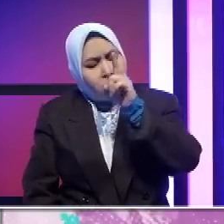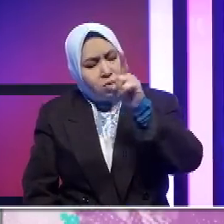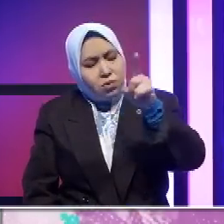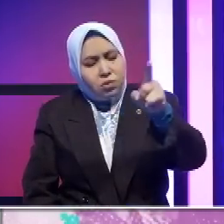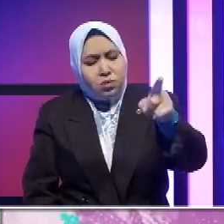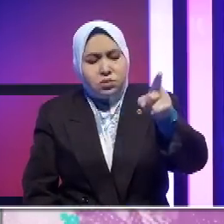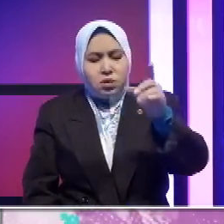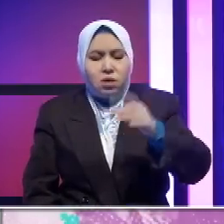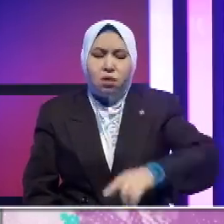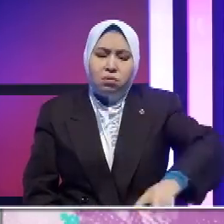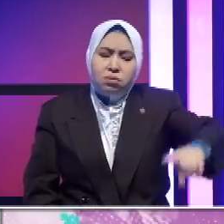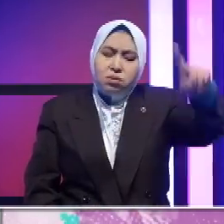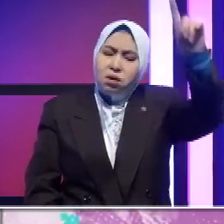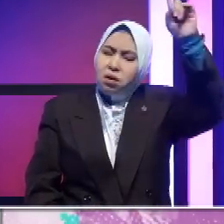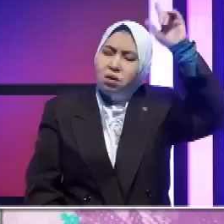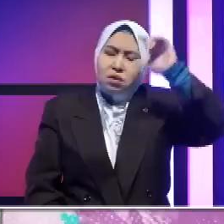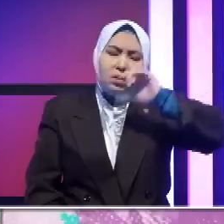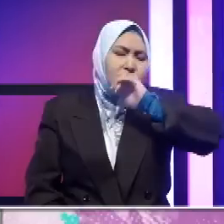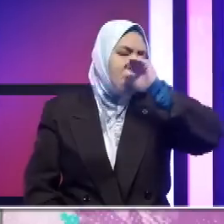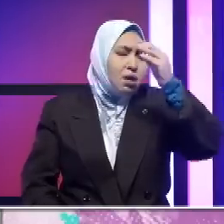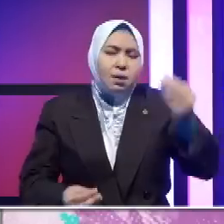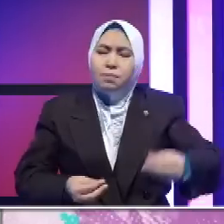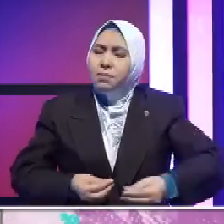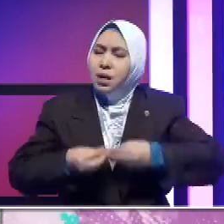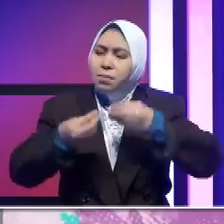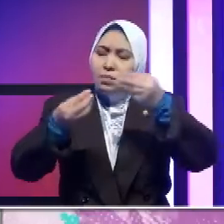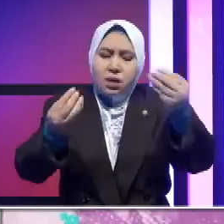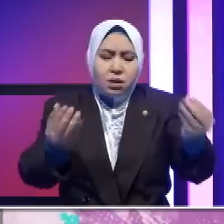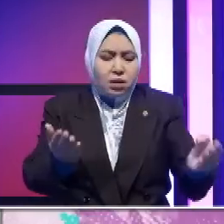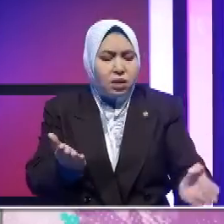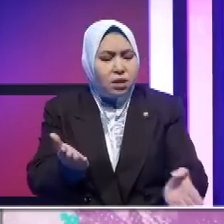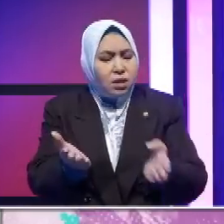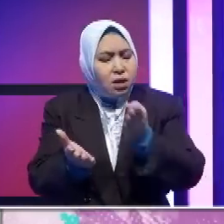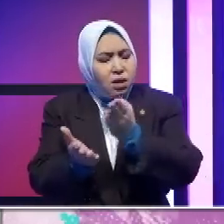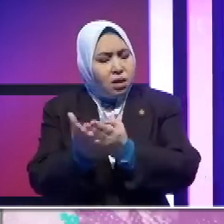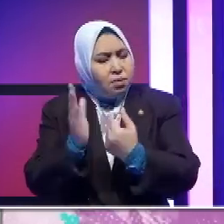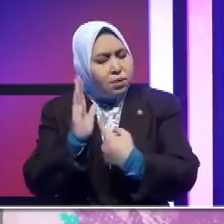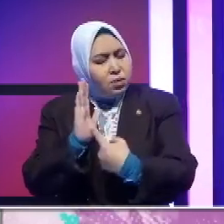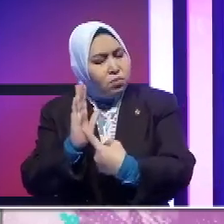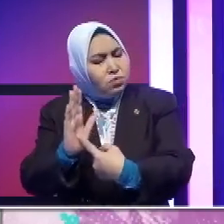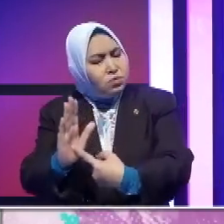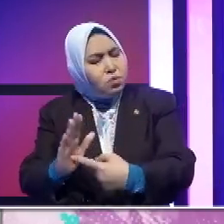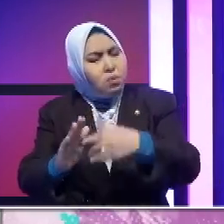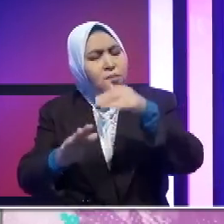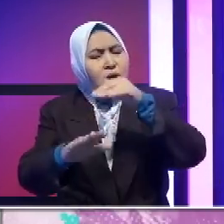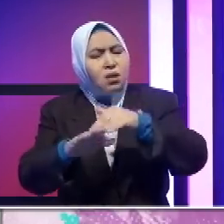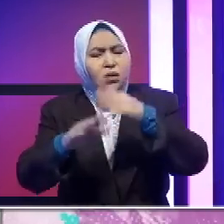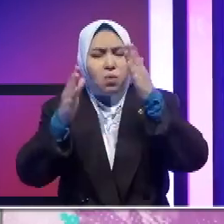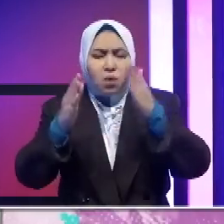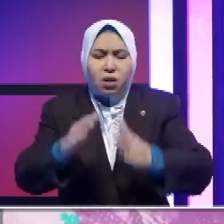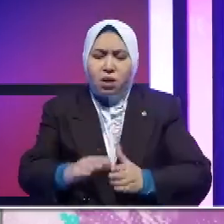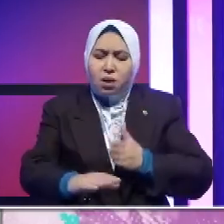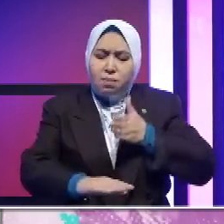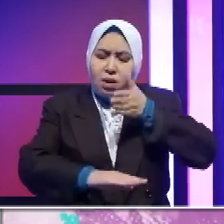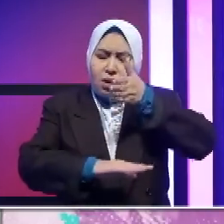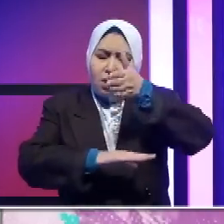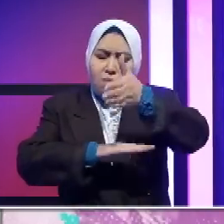إن الله لا يهدي من هو مسرف